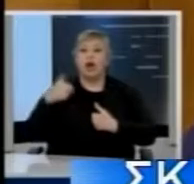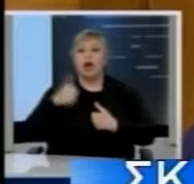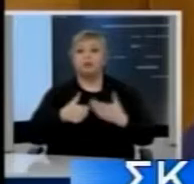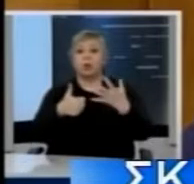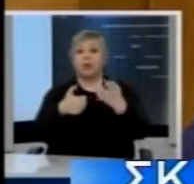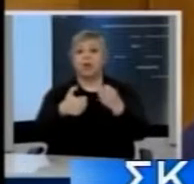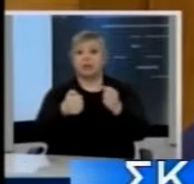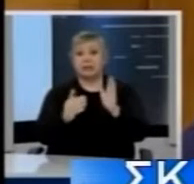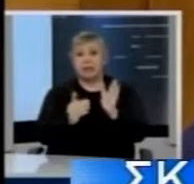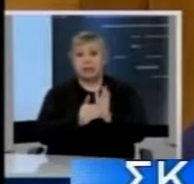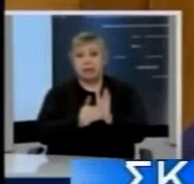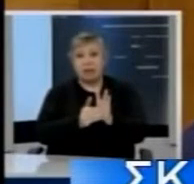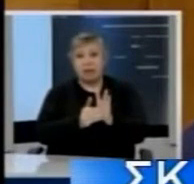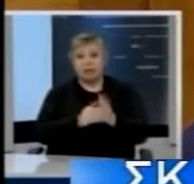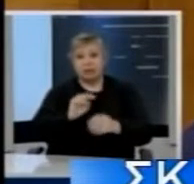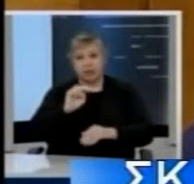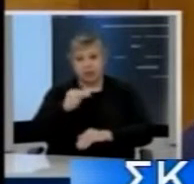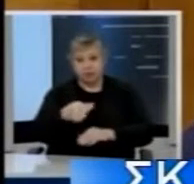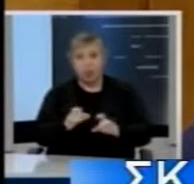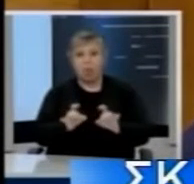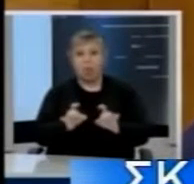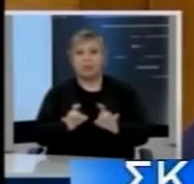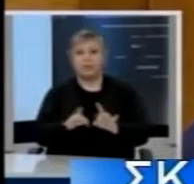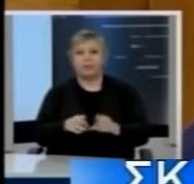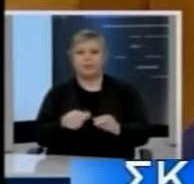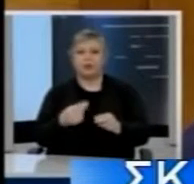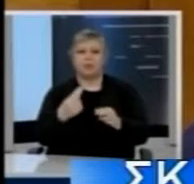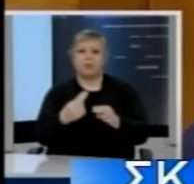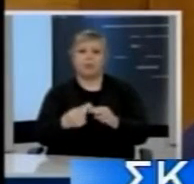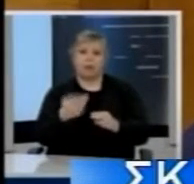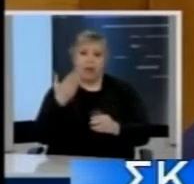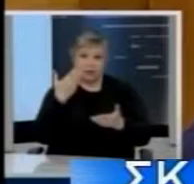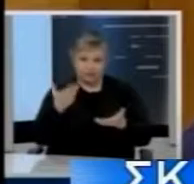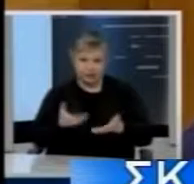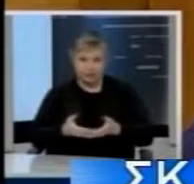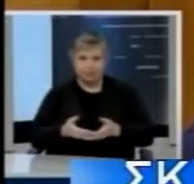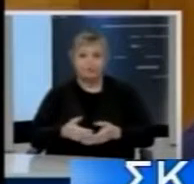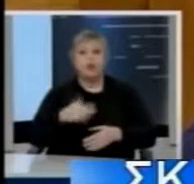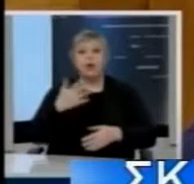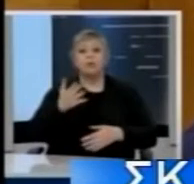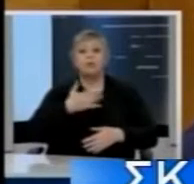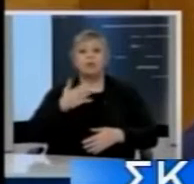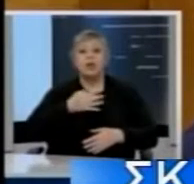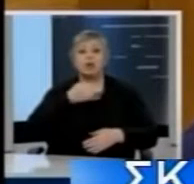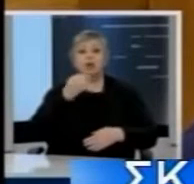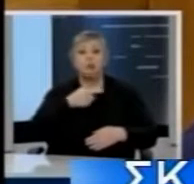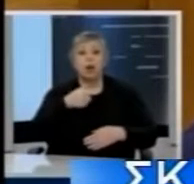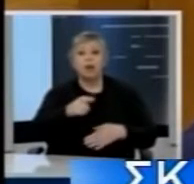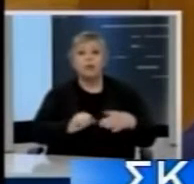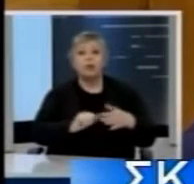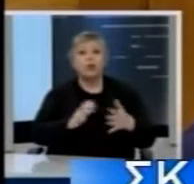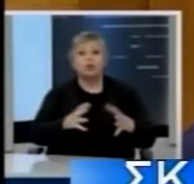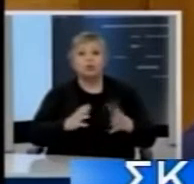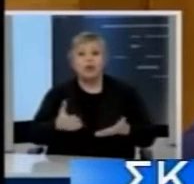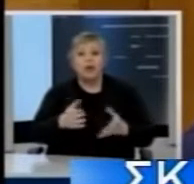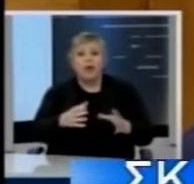ποσό. Όμως, αναφέρεται αυτό το ποσό σε 3,5 εκατομμύρια συμπολίτες μας,